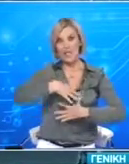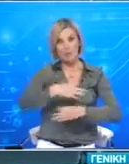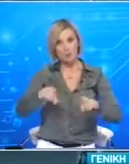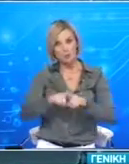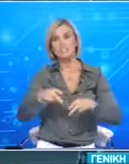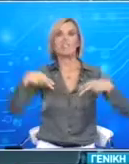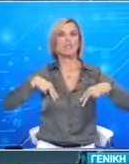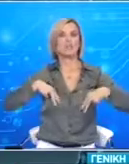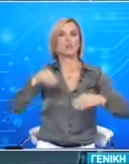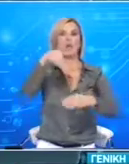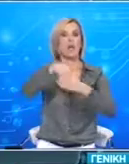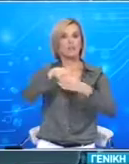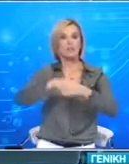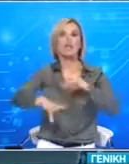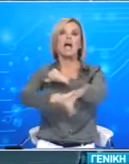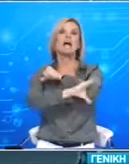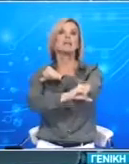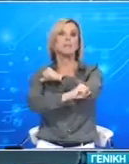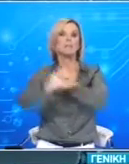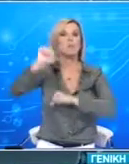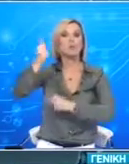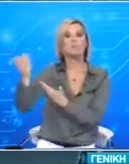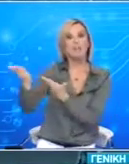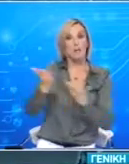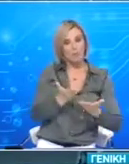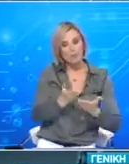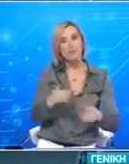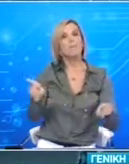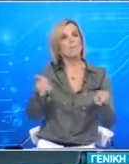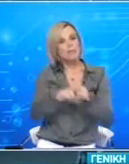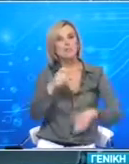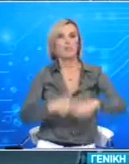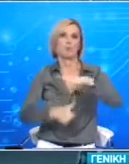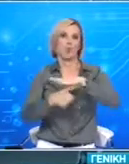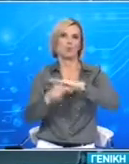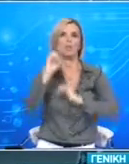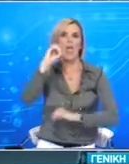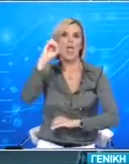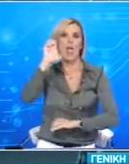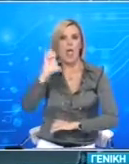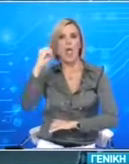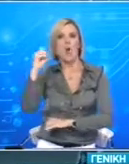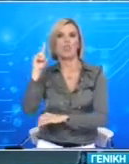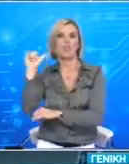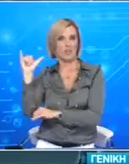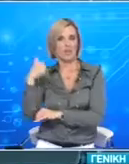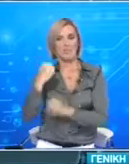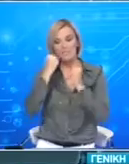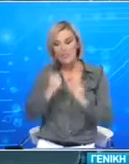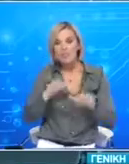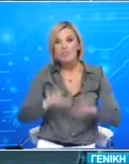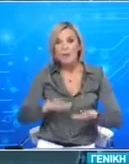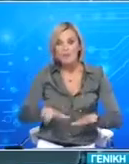Εσωτερικών, τον Γενικό Γραμματέα Πρώτης Υποδοχής και τον Πρόεδρο του ΕΟΔΗ και θα παραμείνουμε για μερικές μέρες στο νησί ώστε να έχουμε πλήρη έλεγχο της